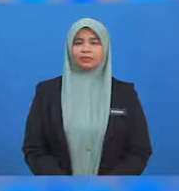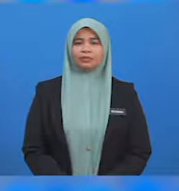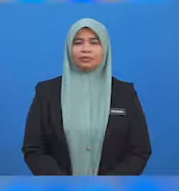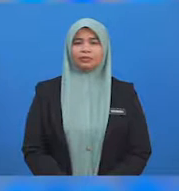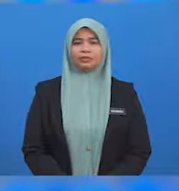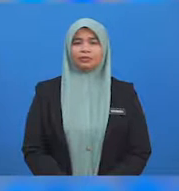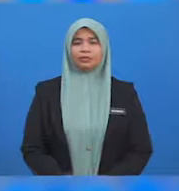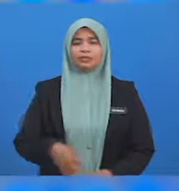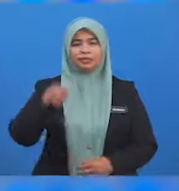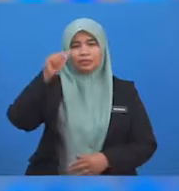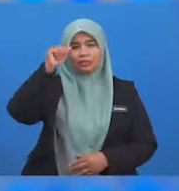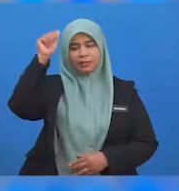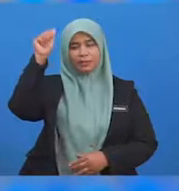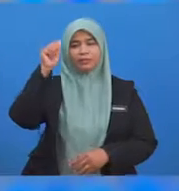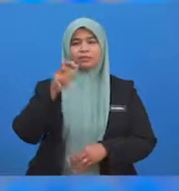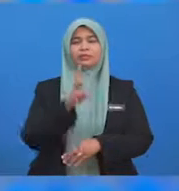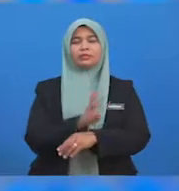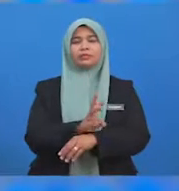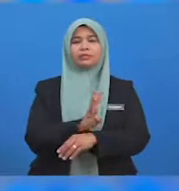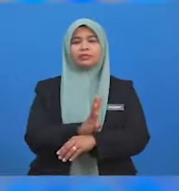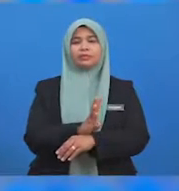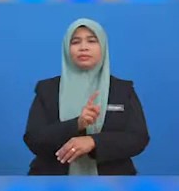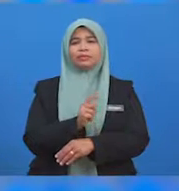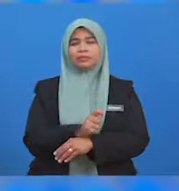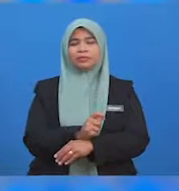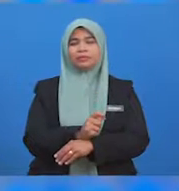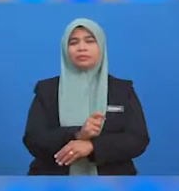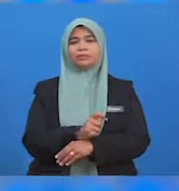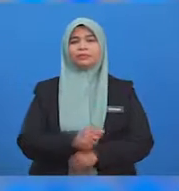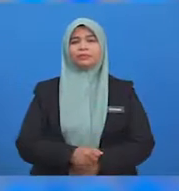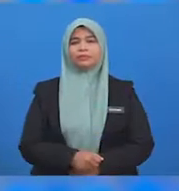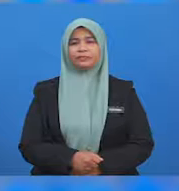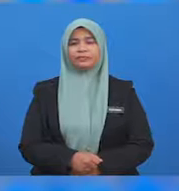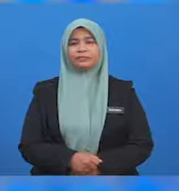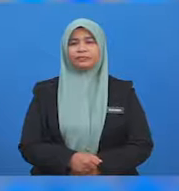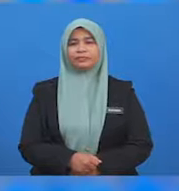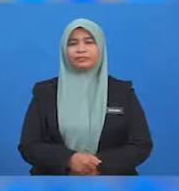أجمعين السلام عليكم ورحمة الله وبركاته.